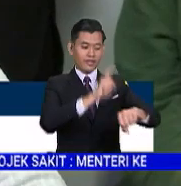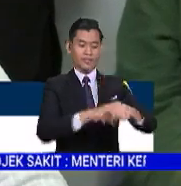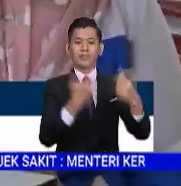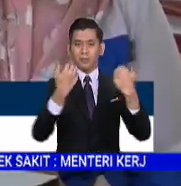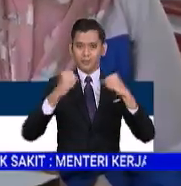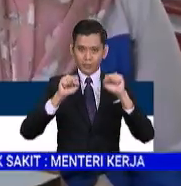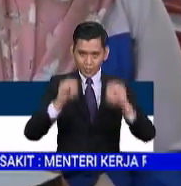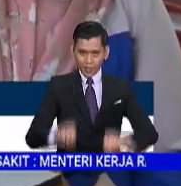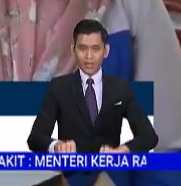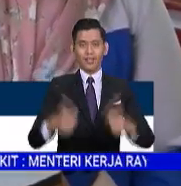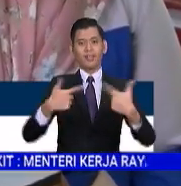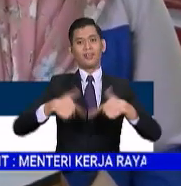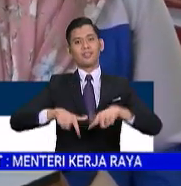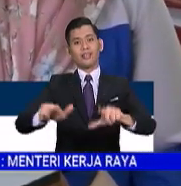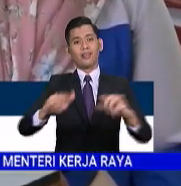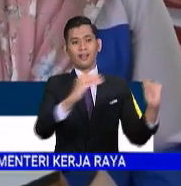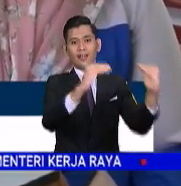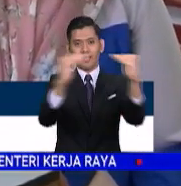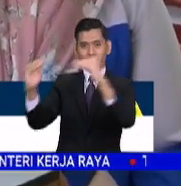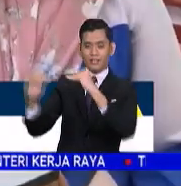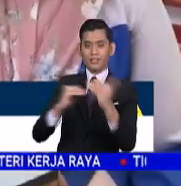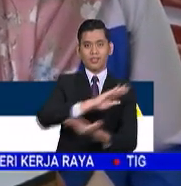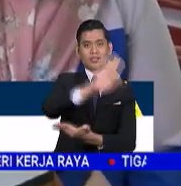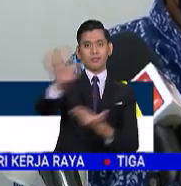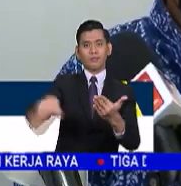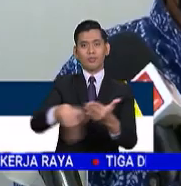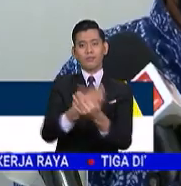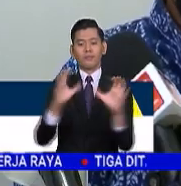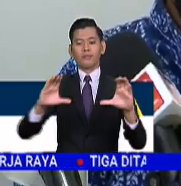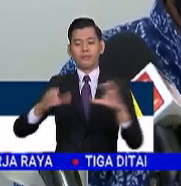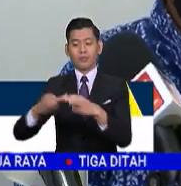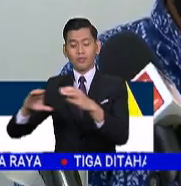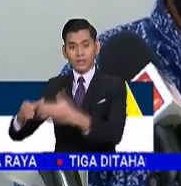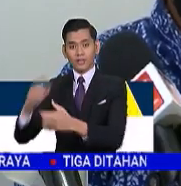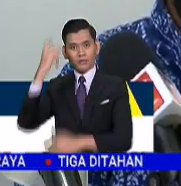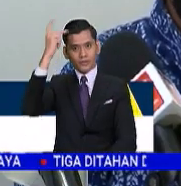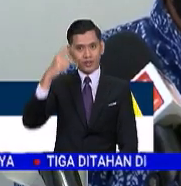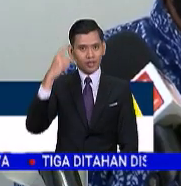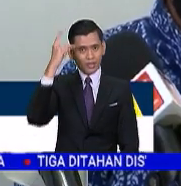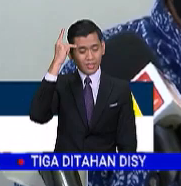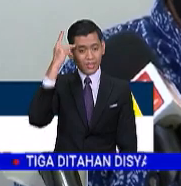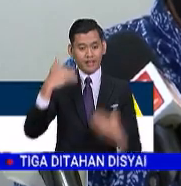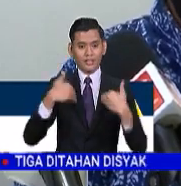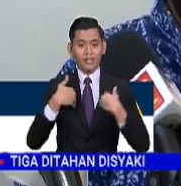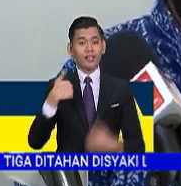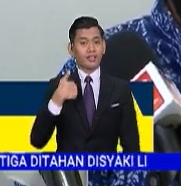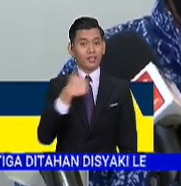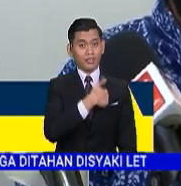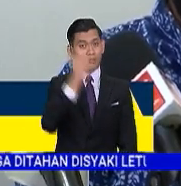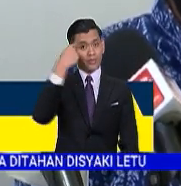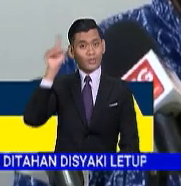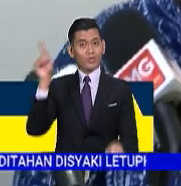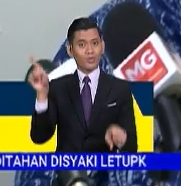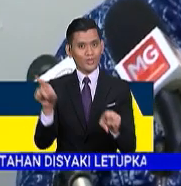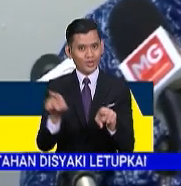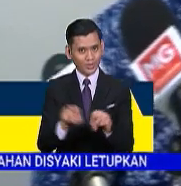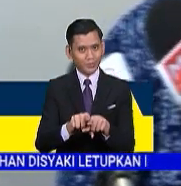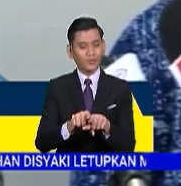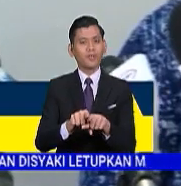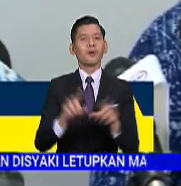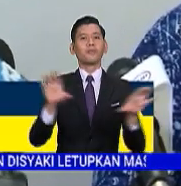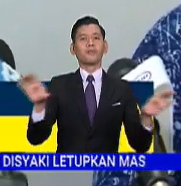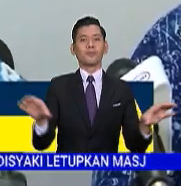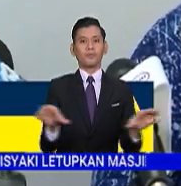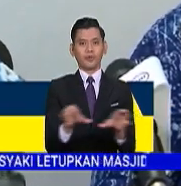dijalankan dengan adil kepada calon dan parti politik terlibat. Secara prinsip, kita bersetuju untuk